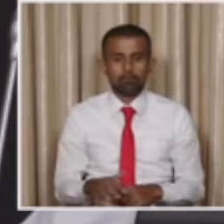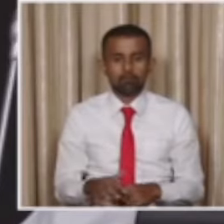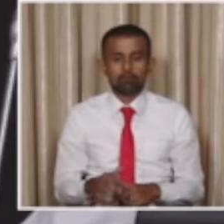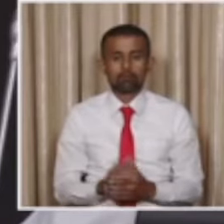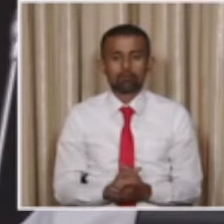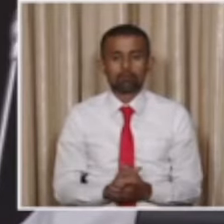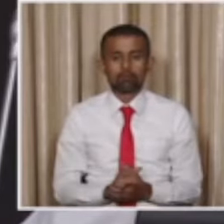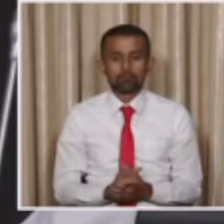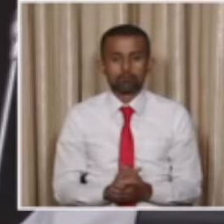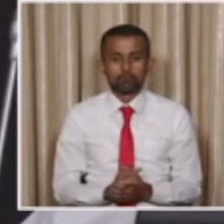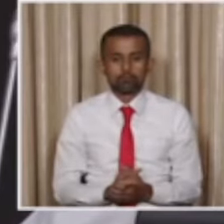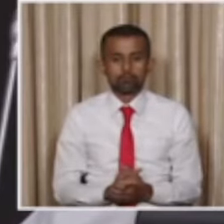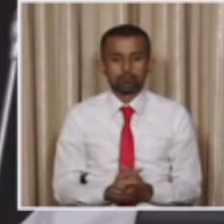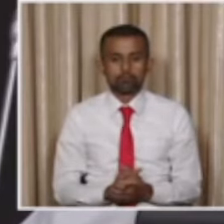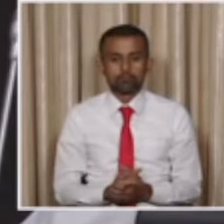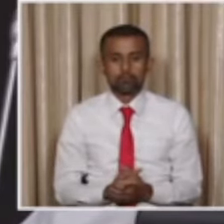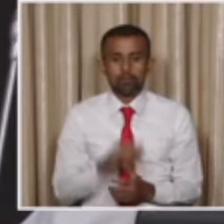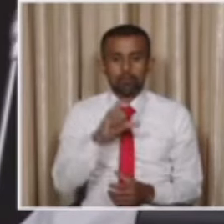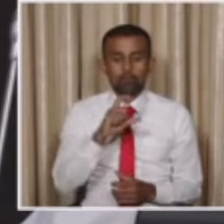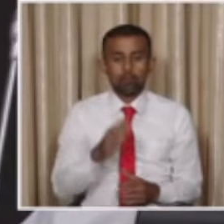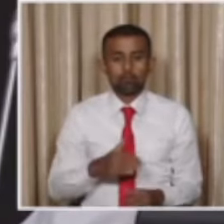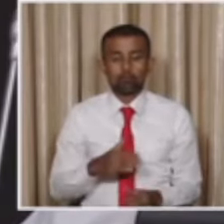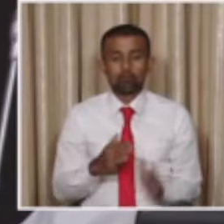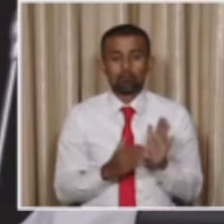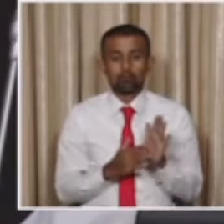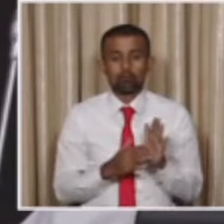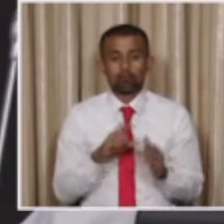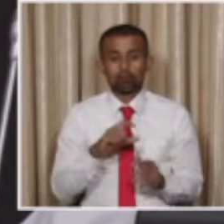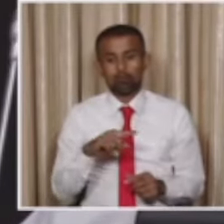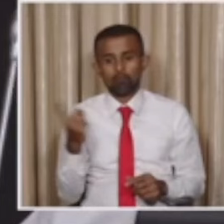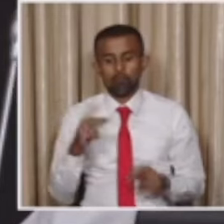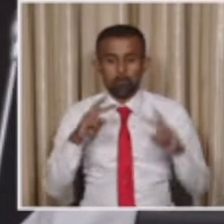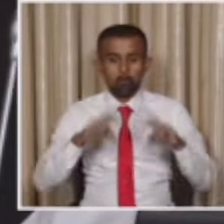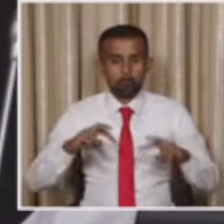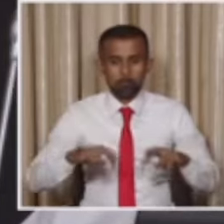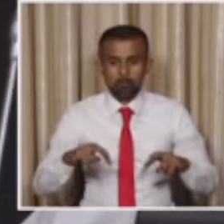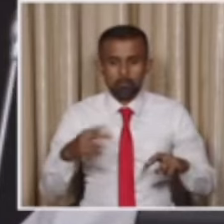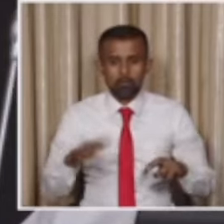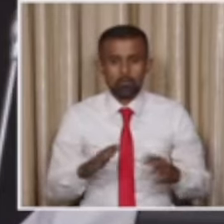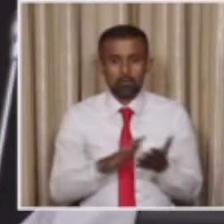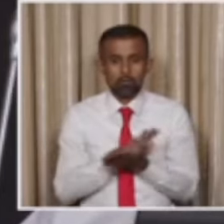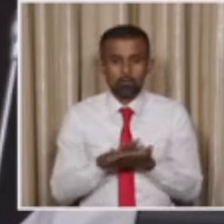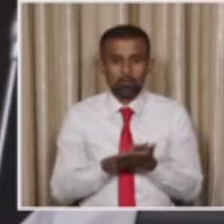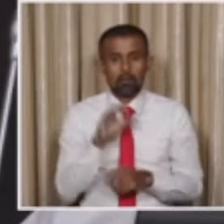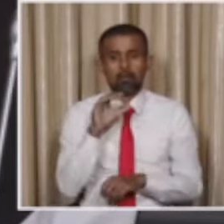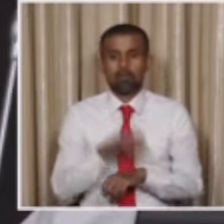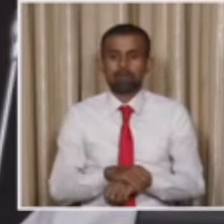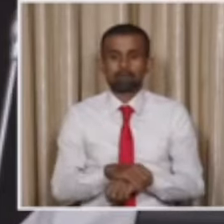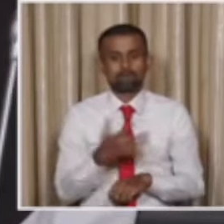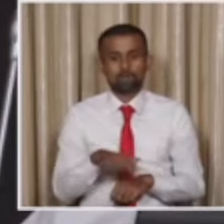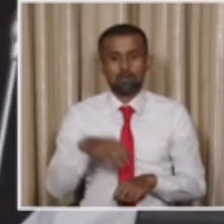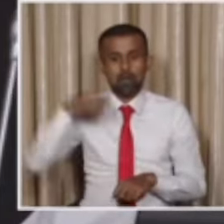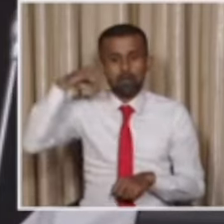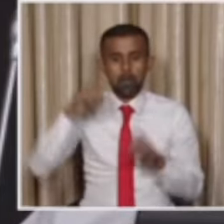පරීක්ෂණයක් කරලා කොළඹ මහාධිකරණ මිනිසුරුතුමා වෙනම පරීක්ෂණයක් කරා. පැහැදිලිවම ඔප්පු වෙලා තියෙනවා අපි ලයිට් බිල්